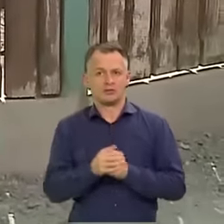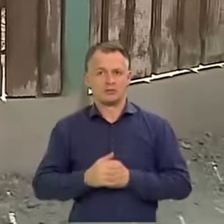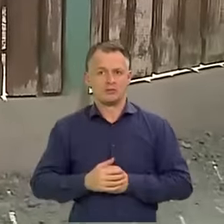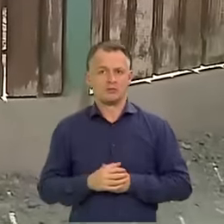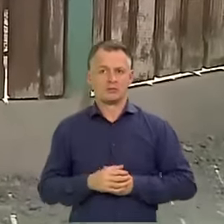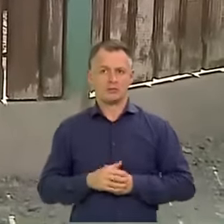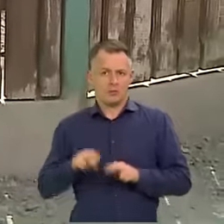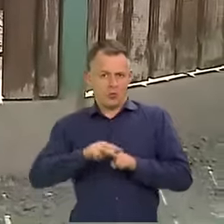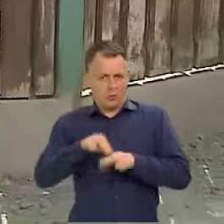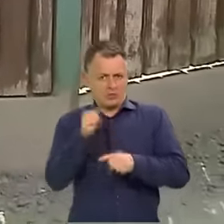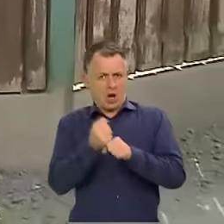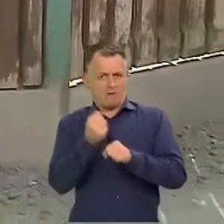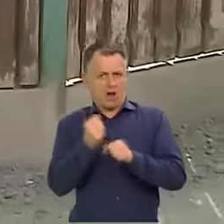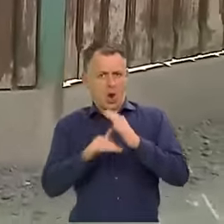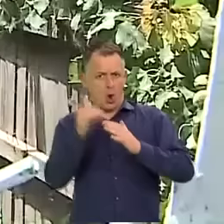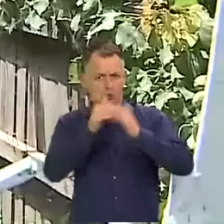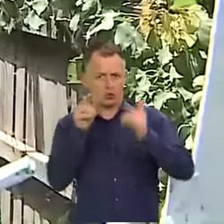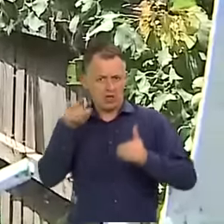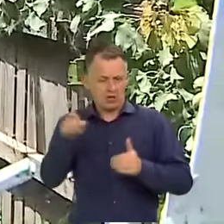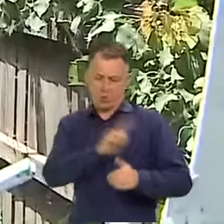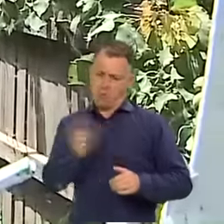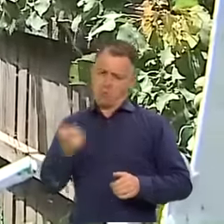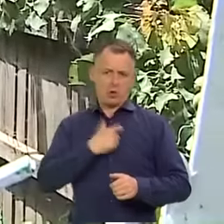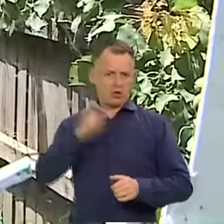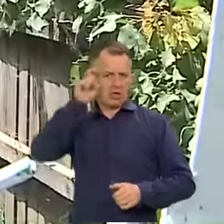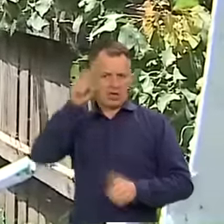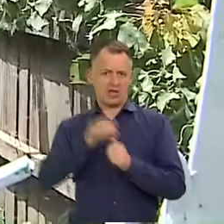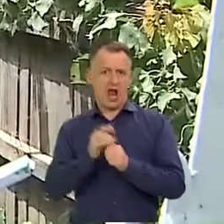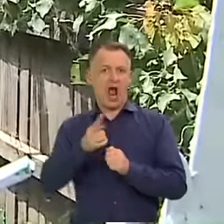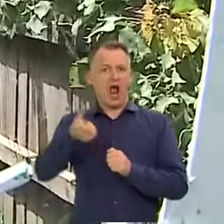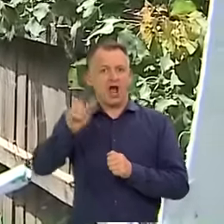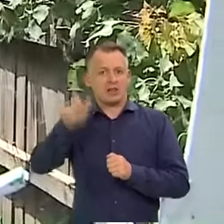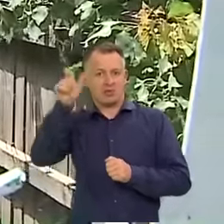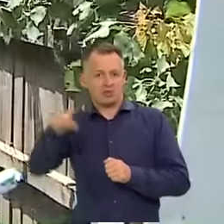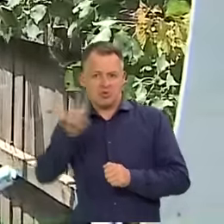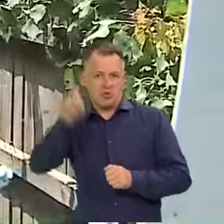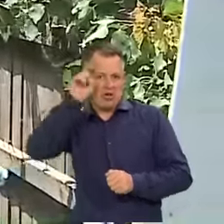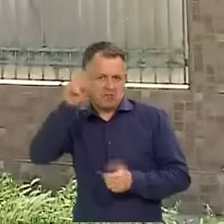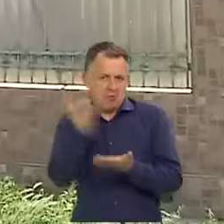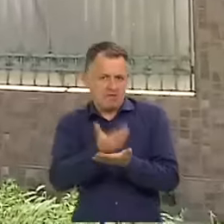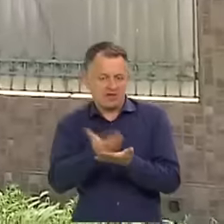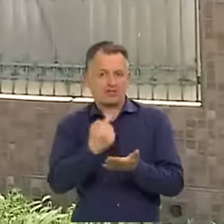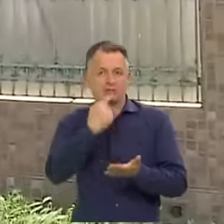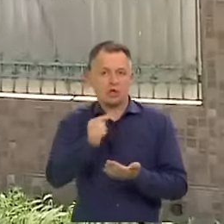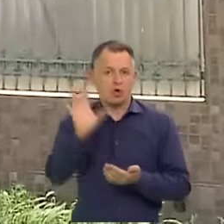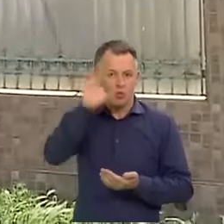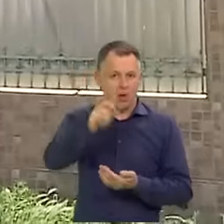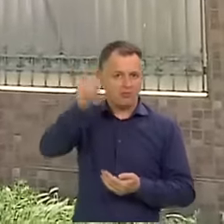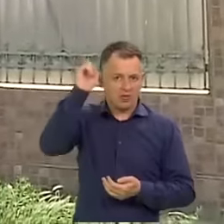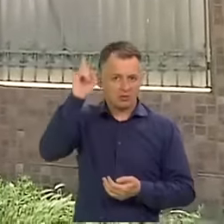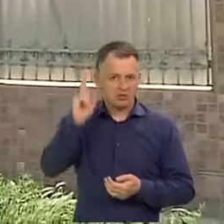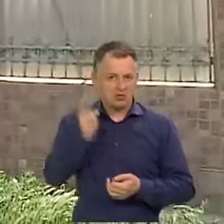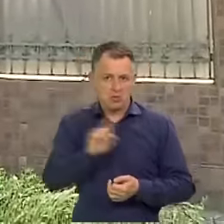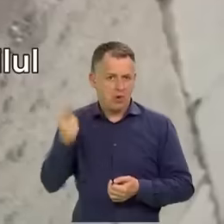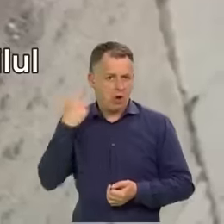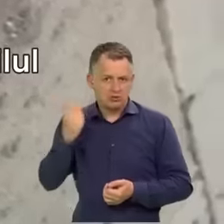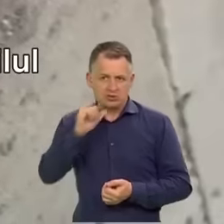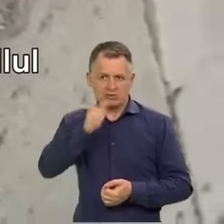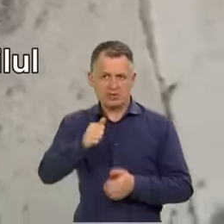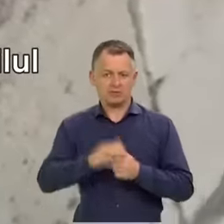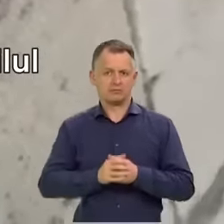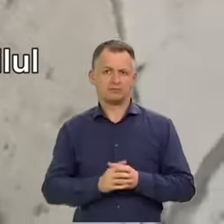ceva. Nu credeam. Alții însă nu cred în această poveste și spun că în noaptea respectivă nu ar fi auzit nimic. De